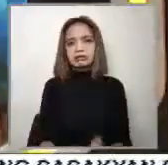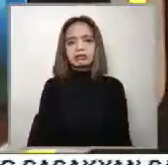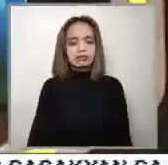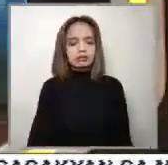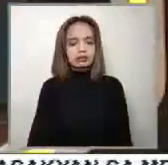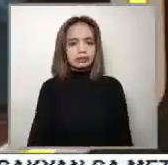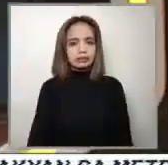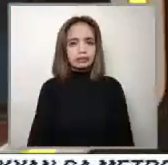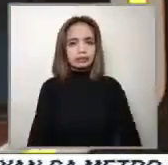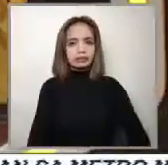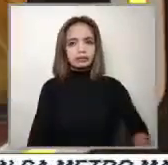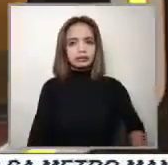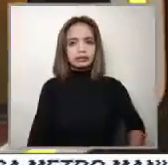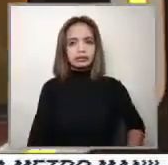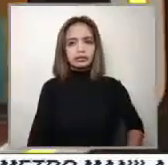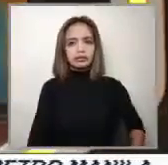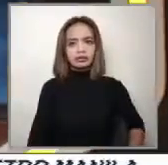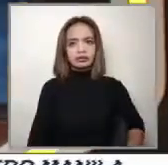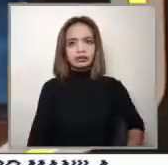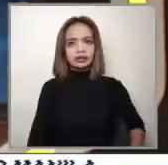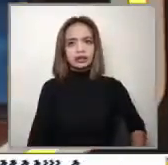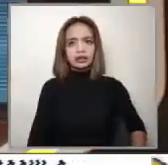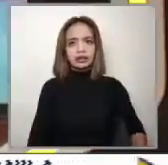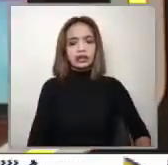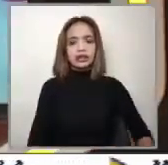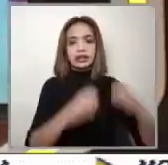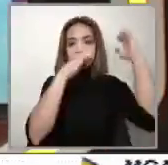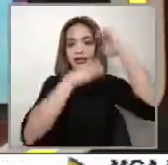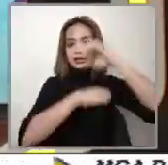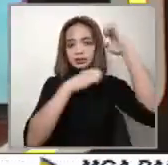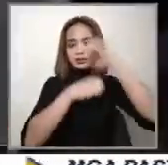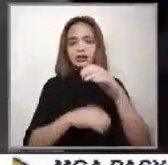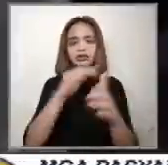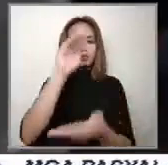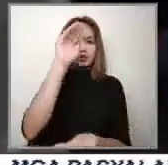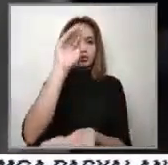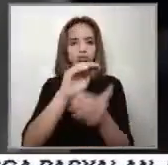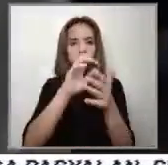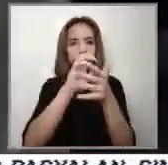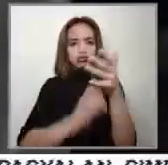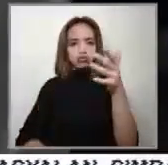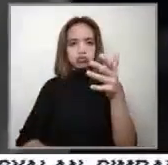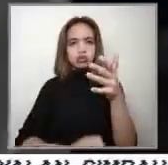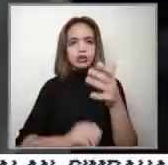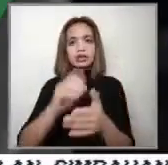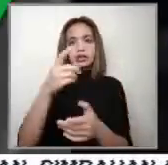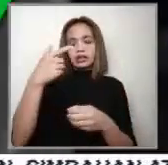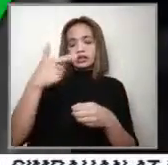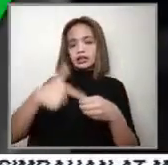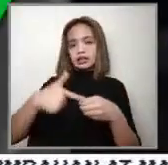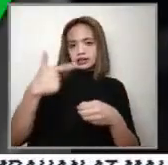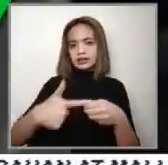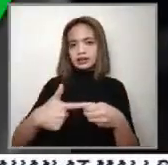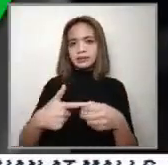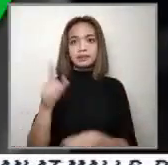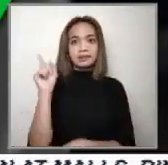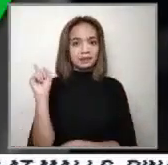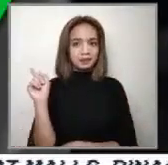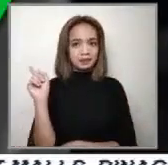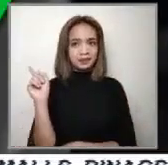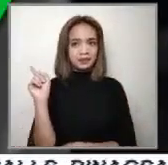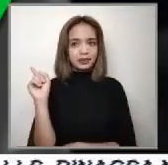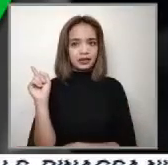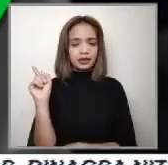Ito, asahan na po ang oil price rollback sa linggong ito. Ayon sa abiso ng ilang kumpanya po ng langis, maglalaro sa piso hanggang 20 centavos